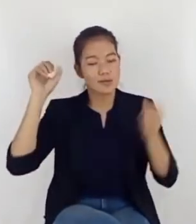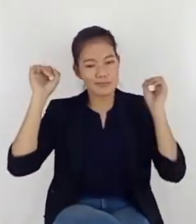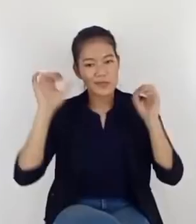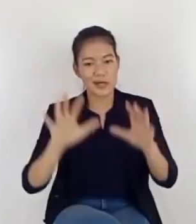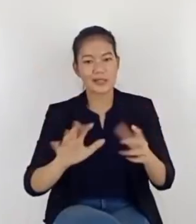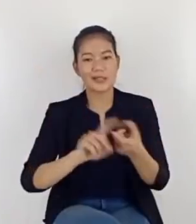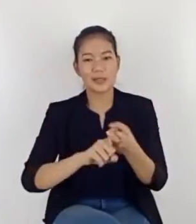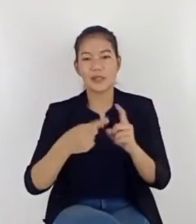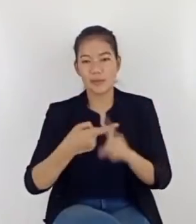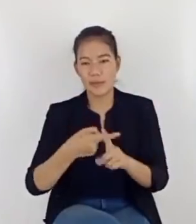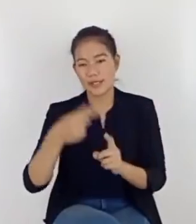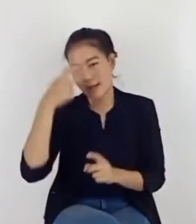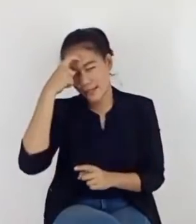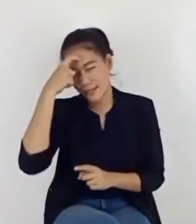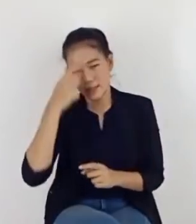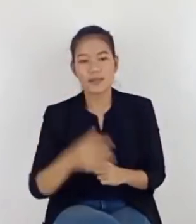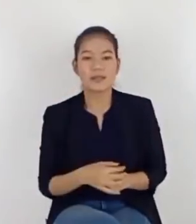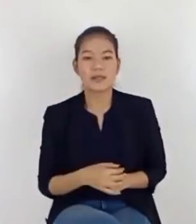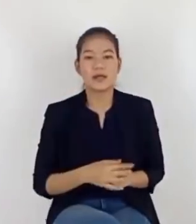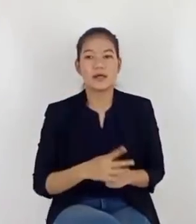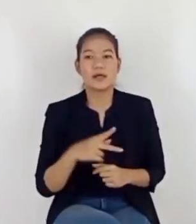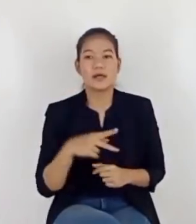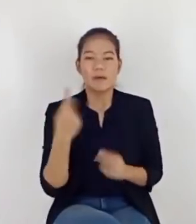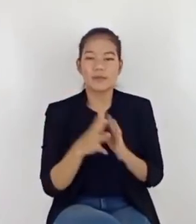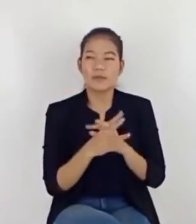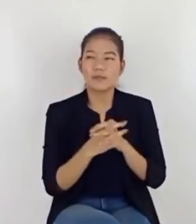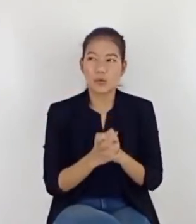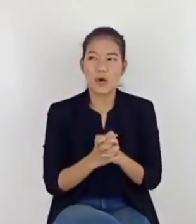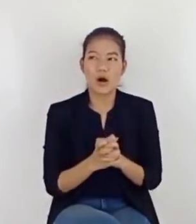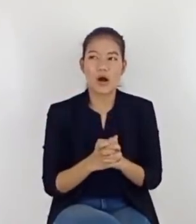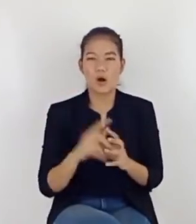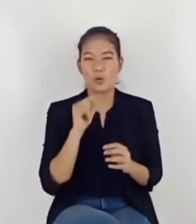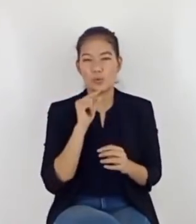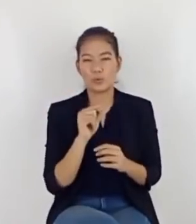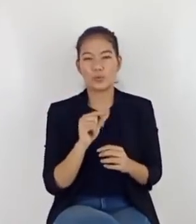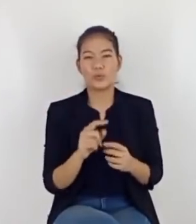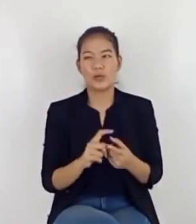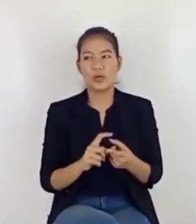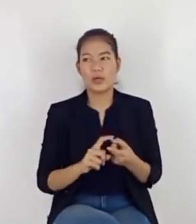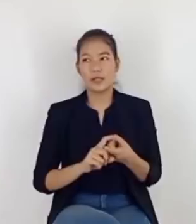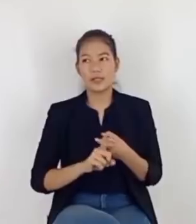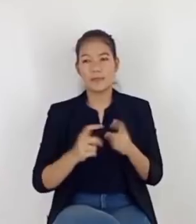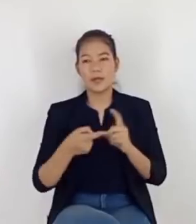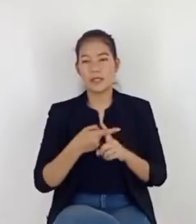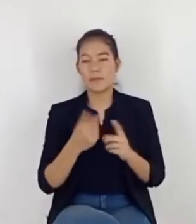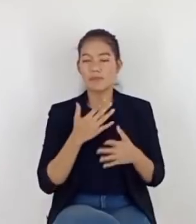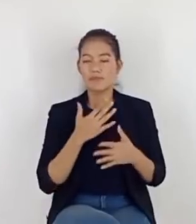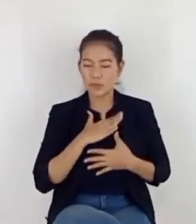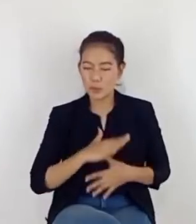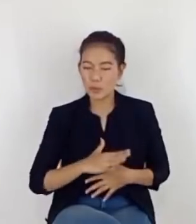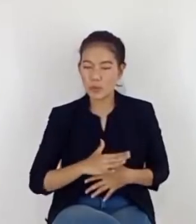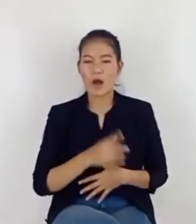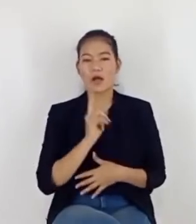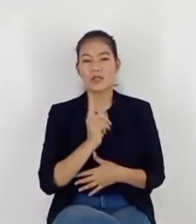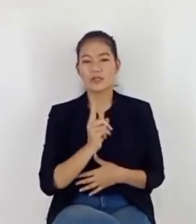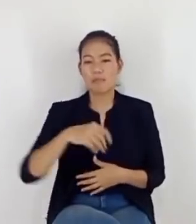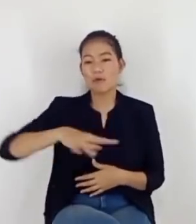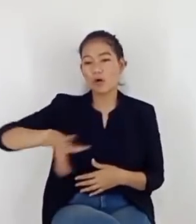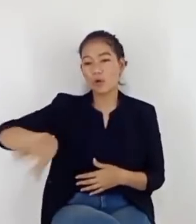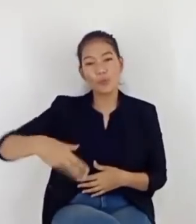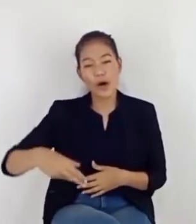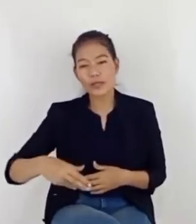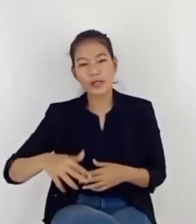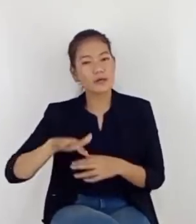teman-teman kami yang sakit. Kami juga berdoa untuk rekan-rekan kami yang berduka karena kehilangan